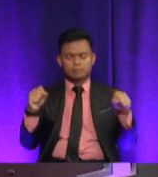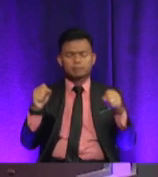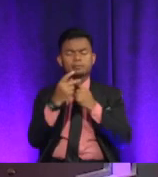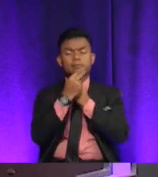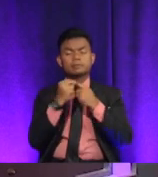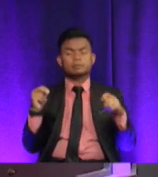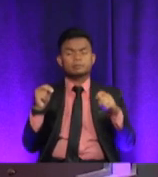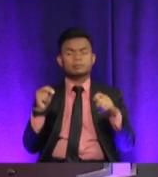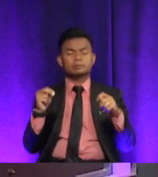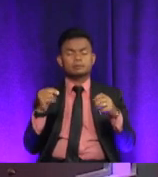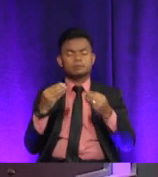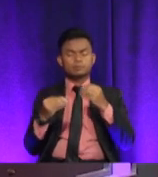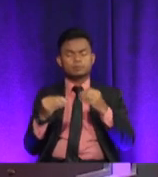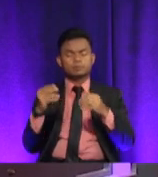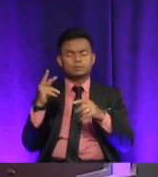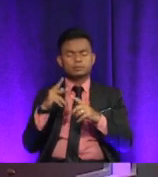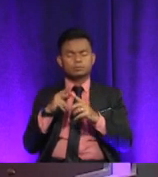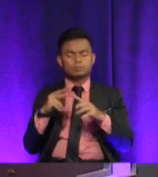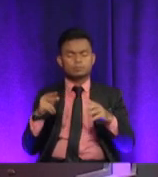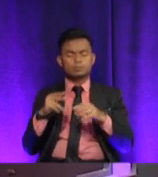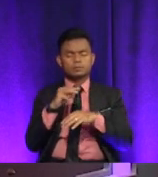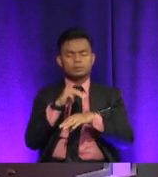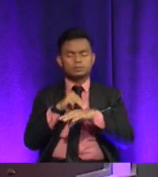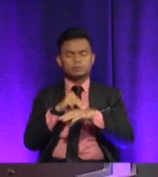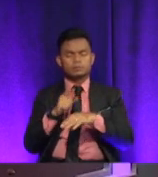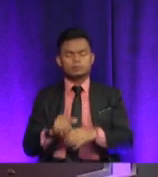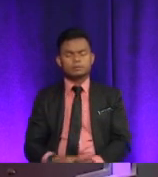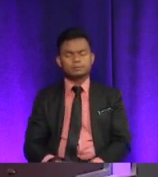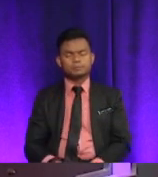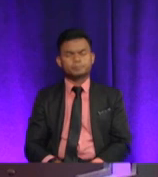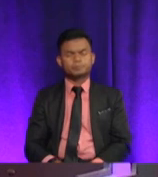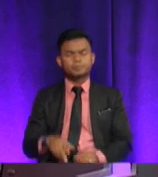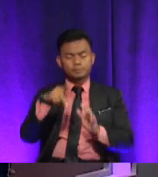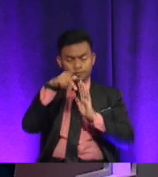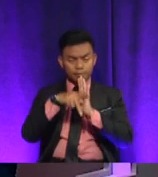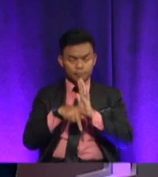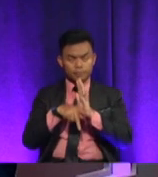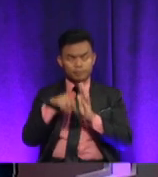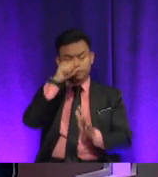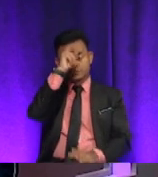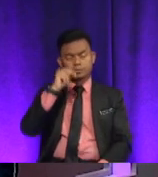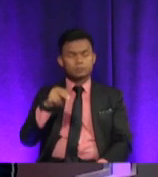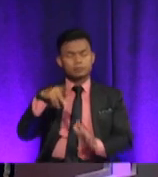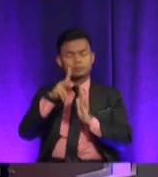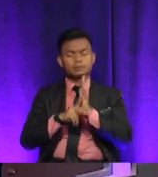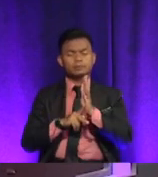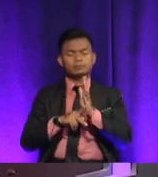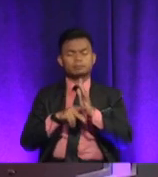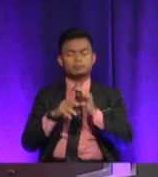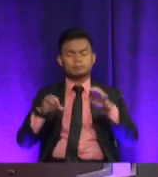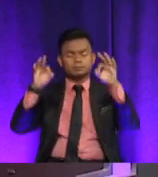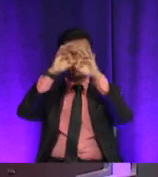siluman Oke jadi di sini oke persoalan pada rangkap yang keenam yaitu persoalan kepentingan menjaga